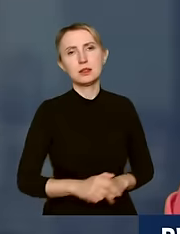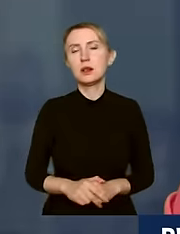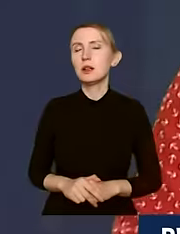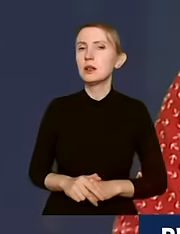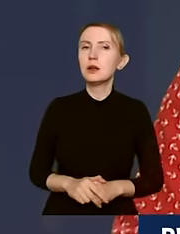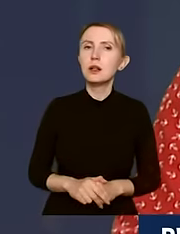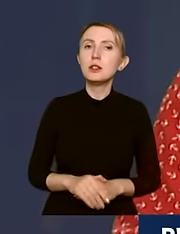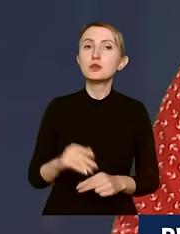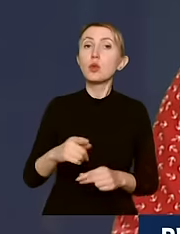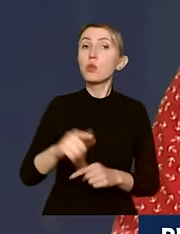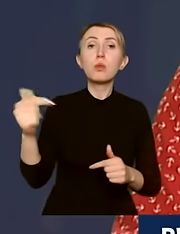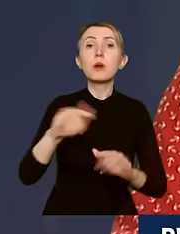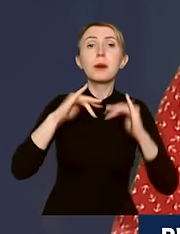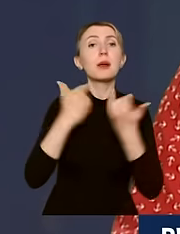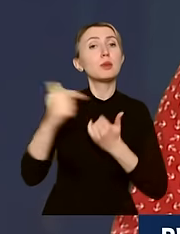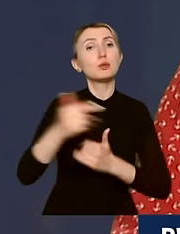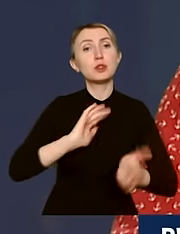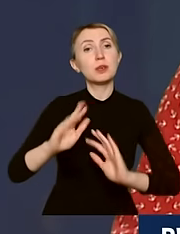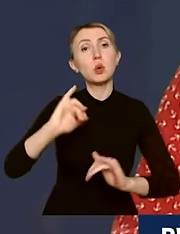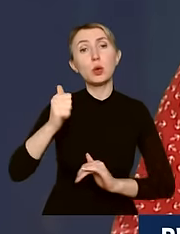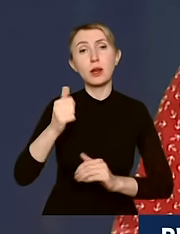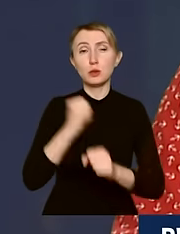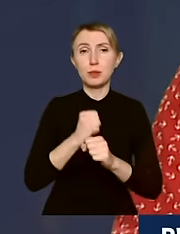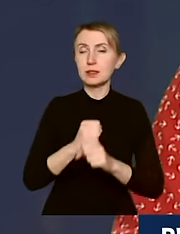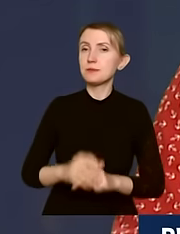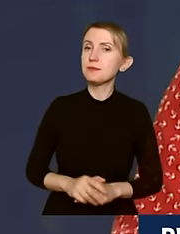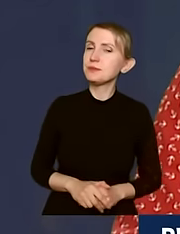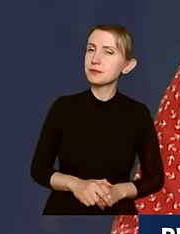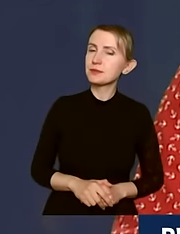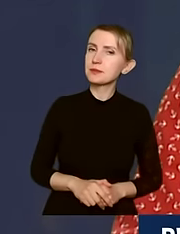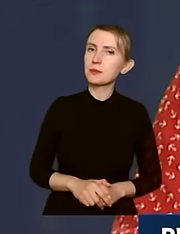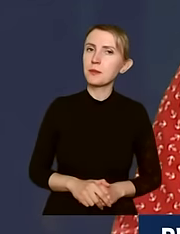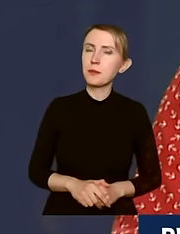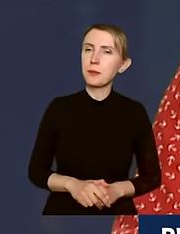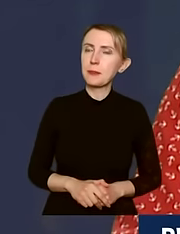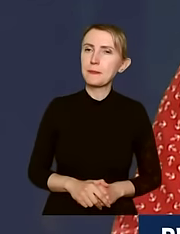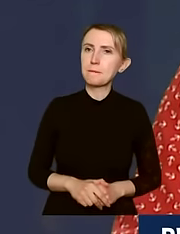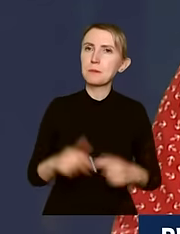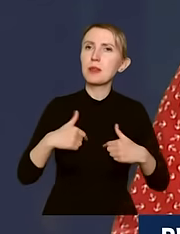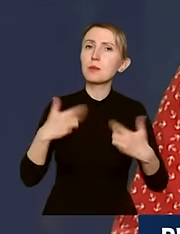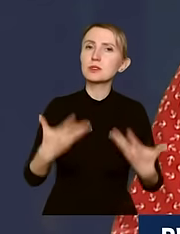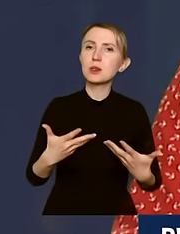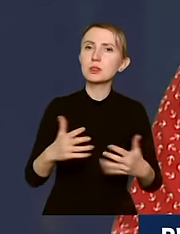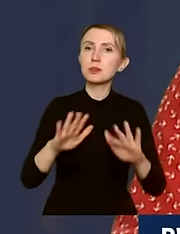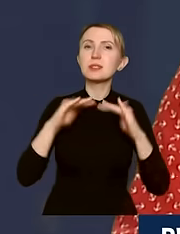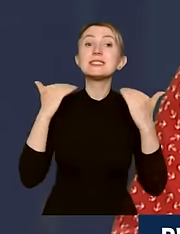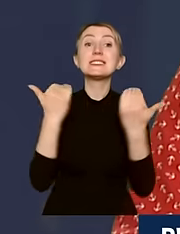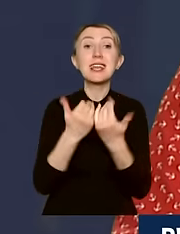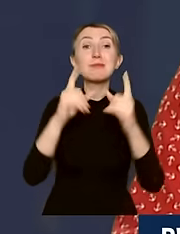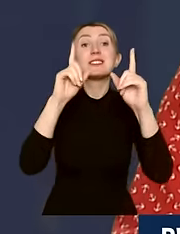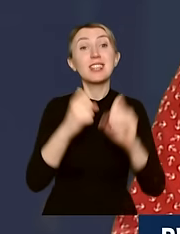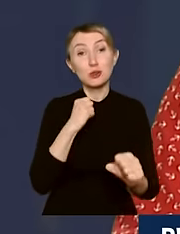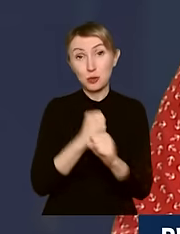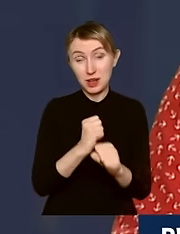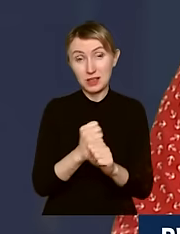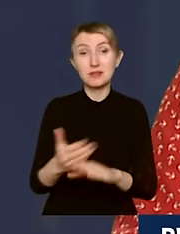jak wygląda jakość tej pracy. Panie pośle. Czy ja bym w ogóle przede wszystkim chciał, żeby ten Sejm zaczął pracować? Zanim się zaczniemy